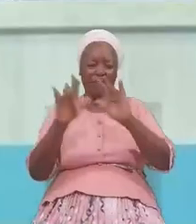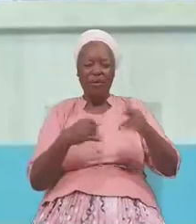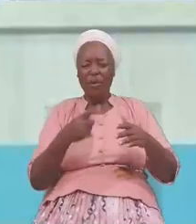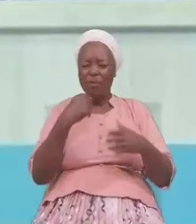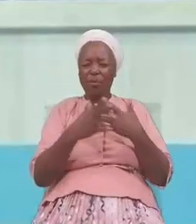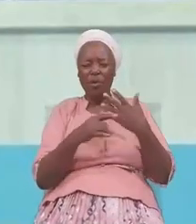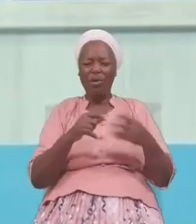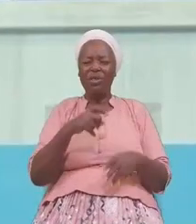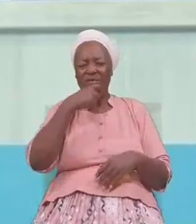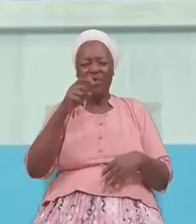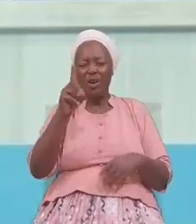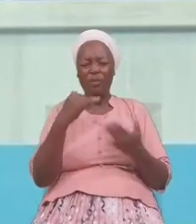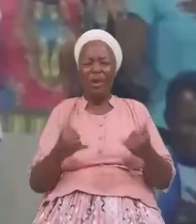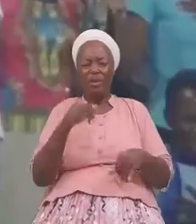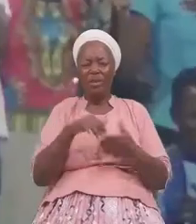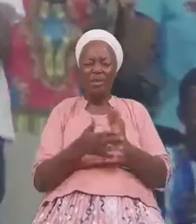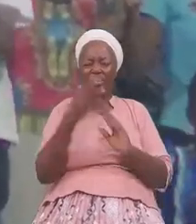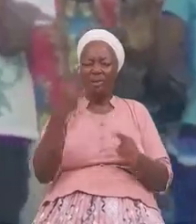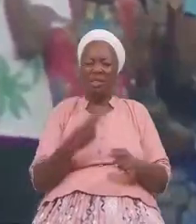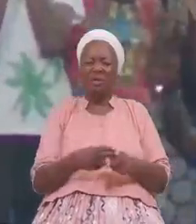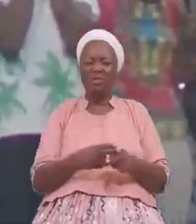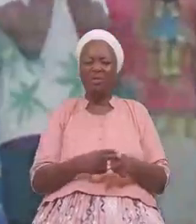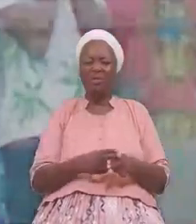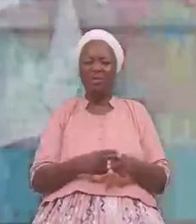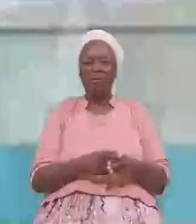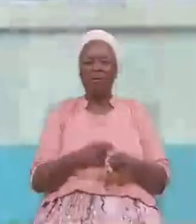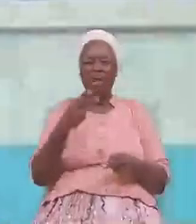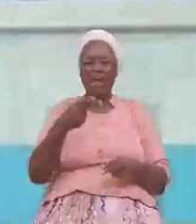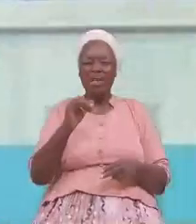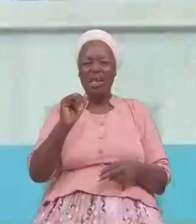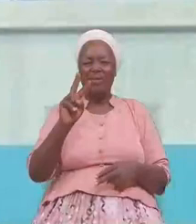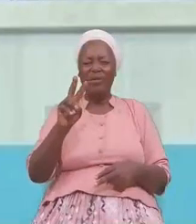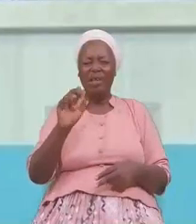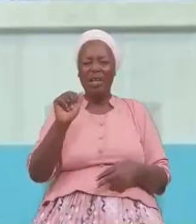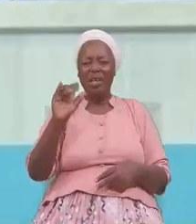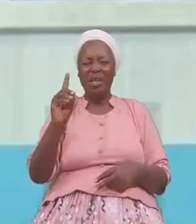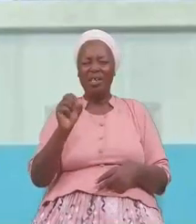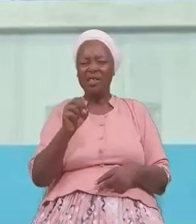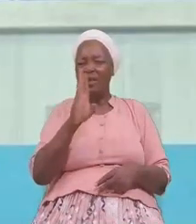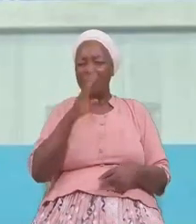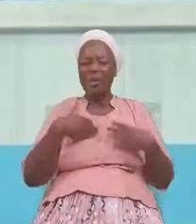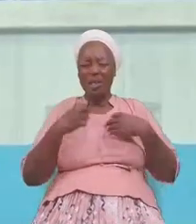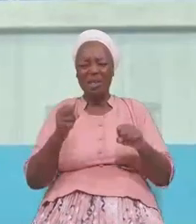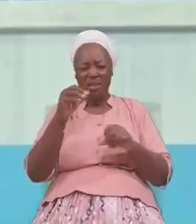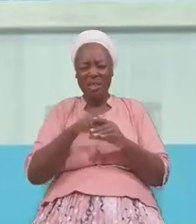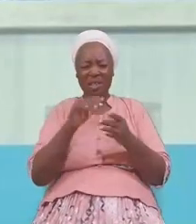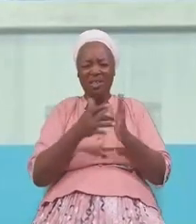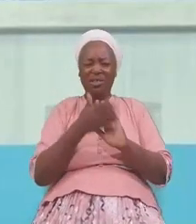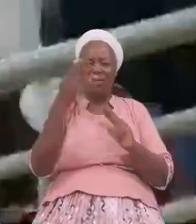de Jésus. VIH, sida, sois guéri au nom de Jésus.